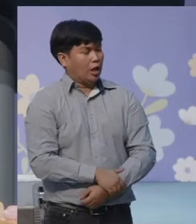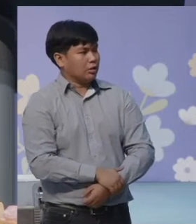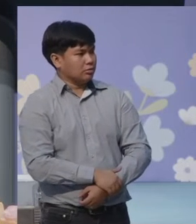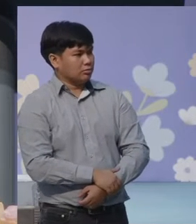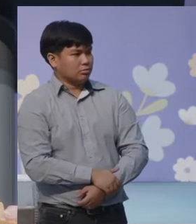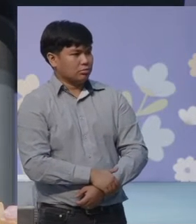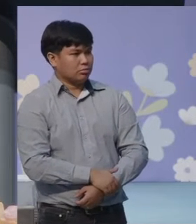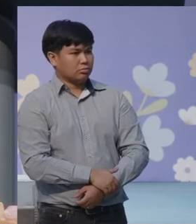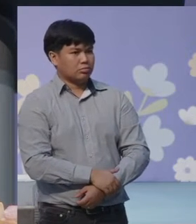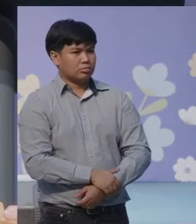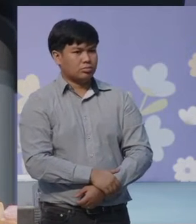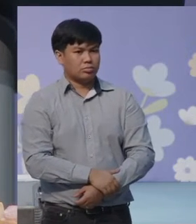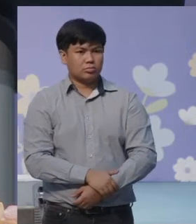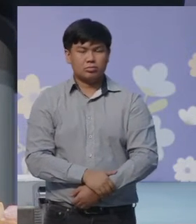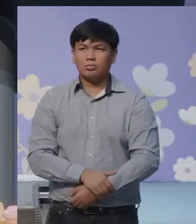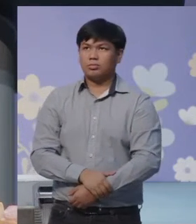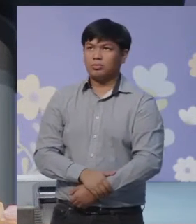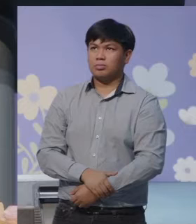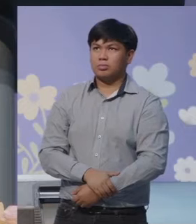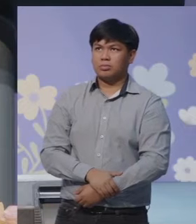Siyempre,